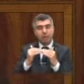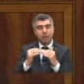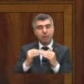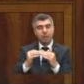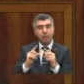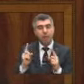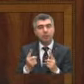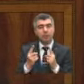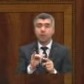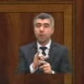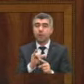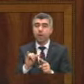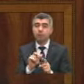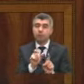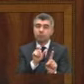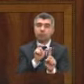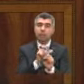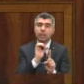معلوماتية